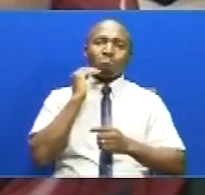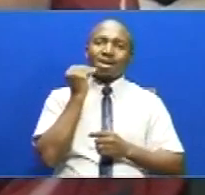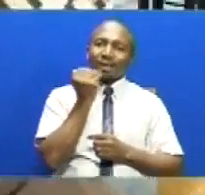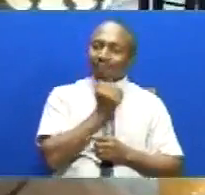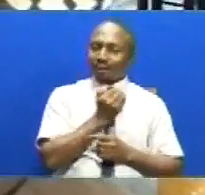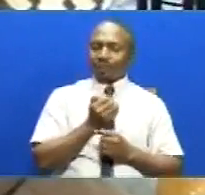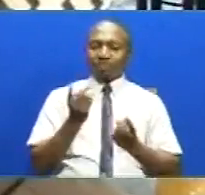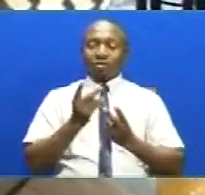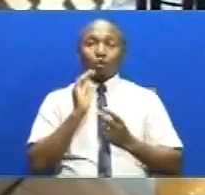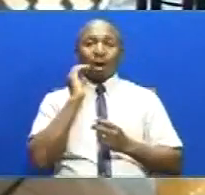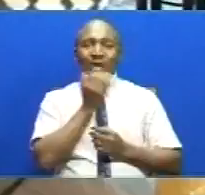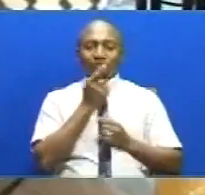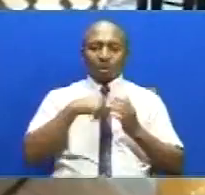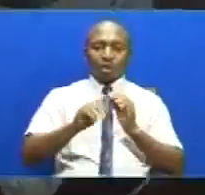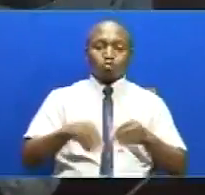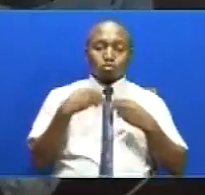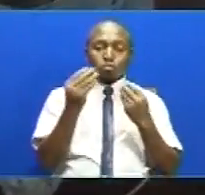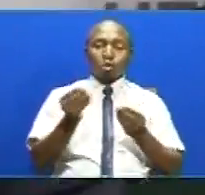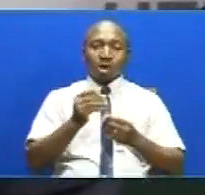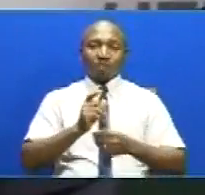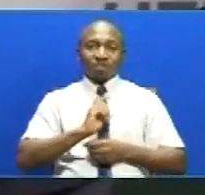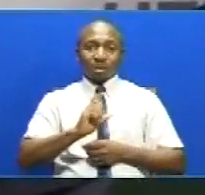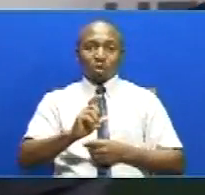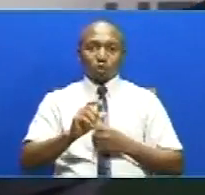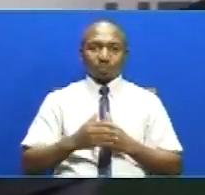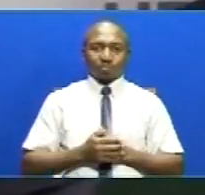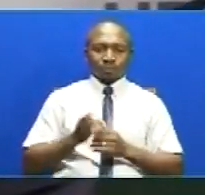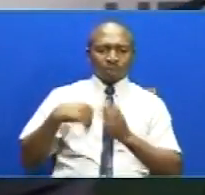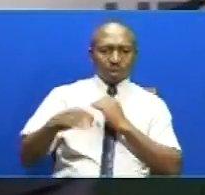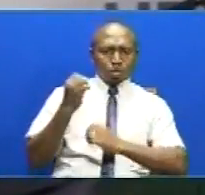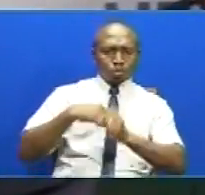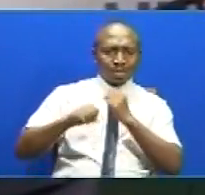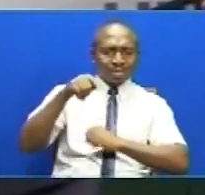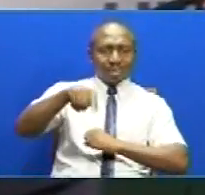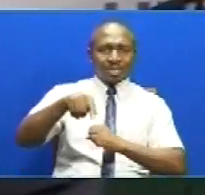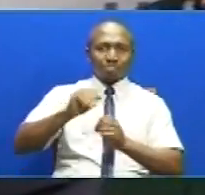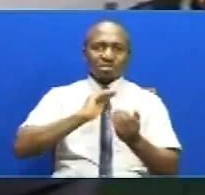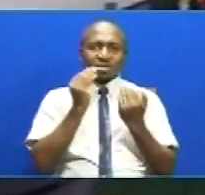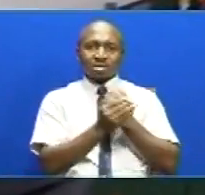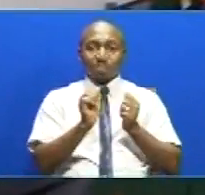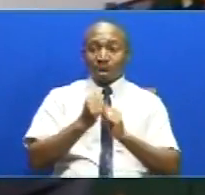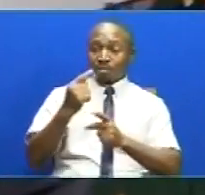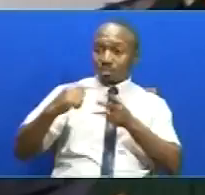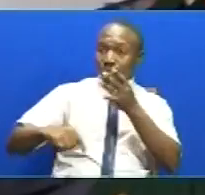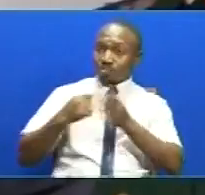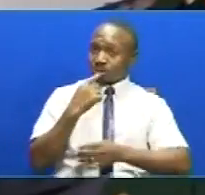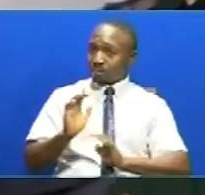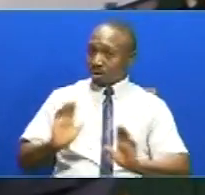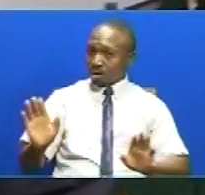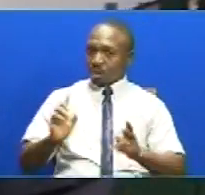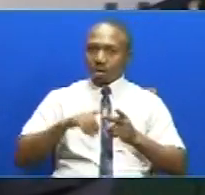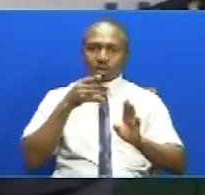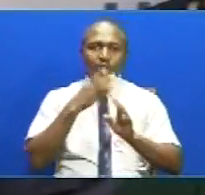na waangalifu katika utoaji wake. Katika zoezi hili, mjikinge na mambo hayo niliyosema, ili kazi